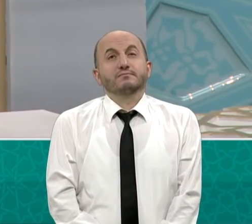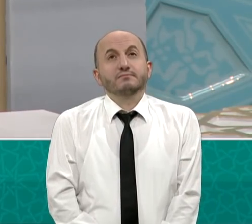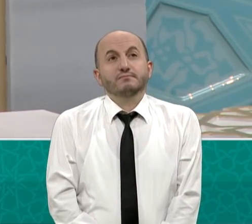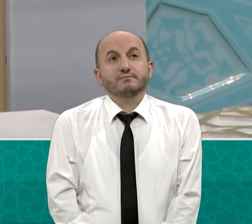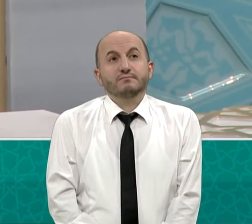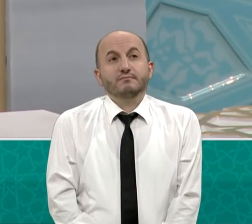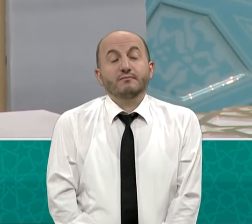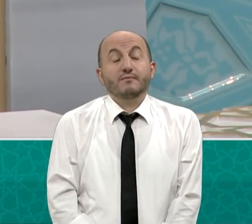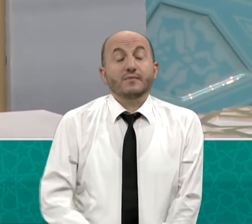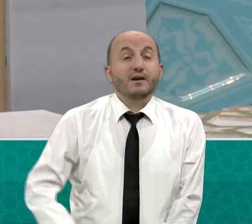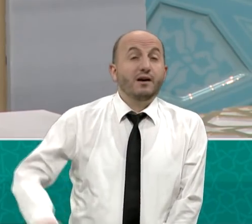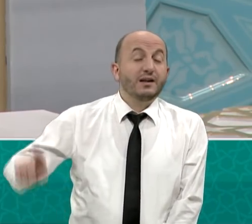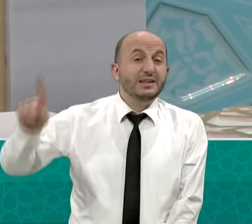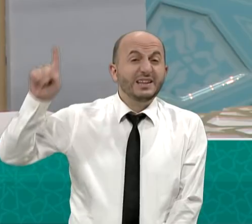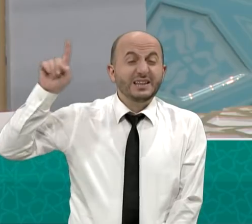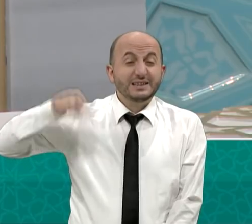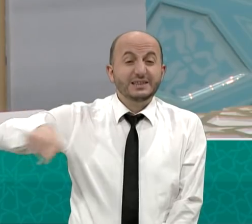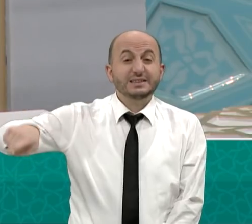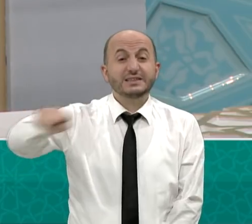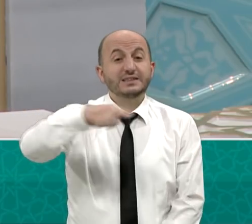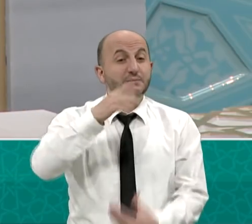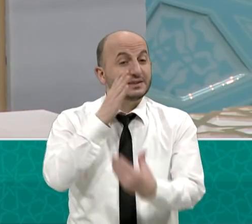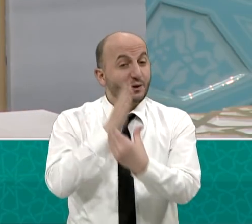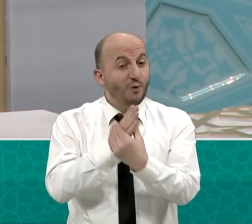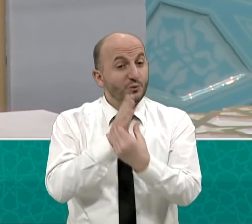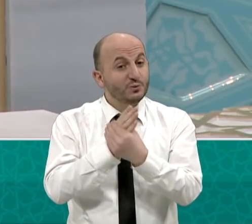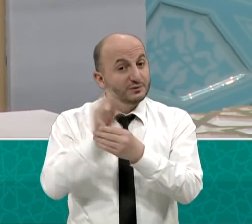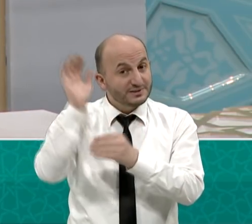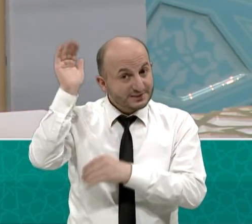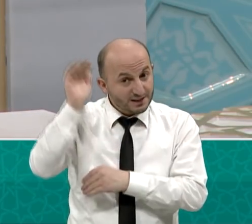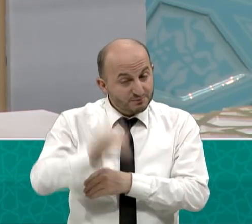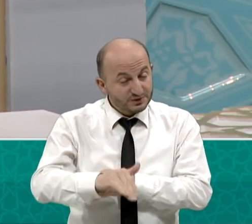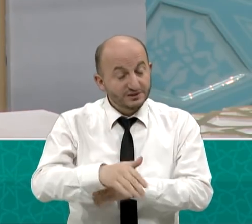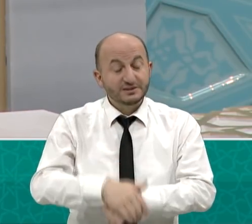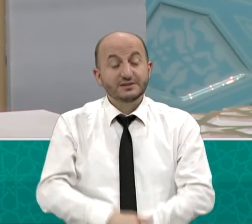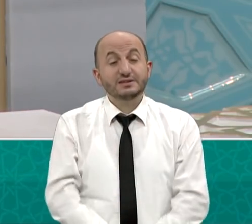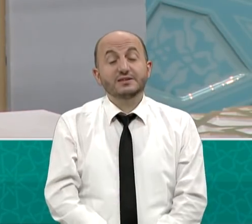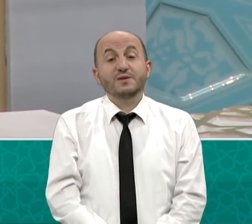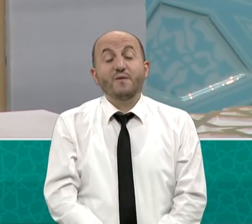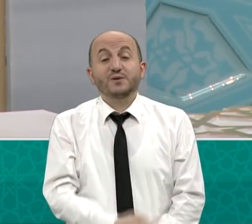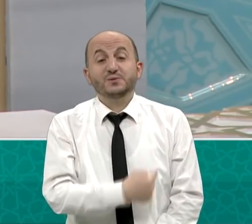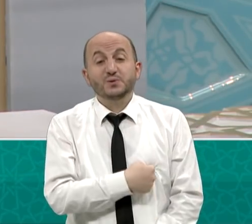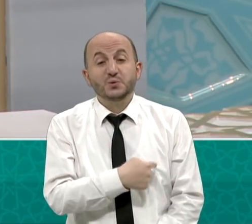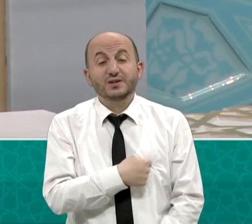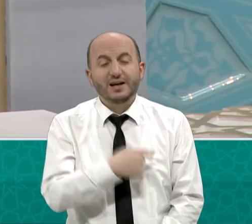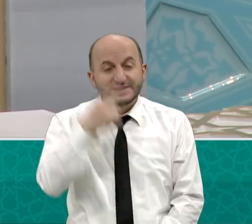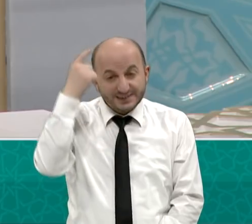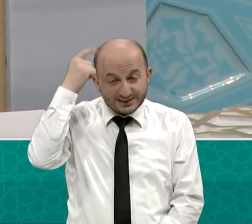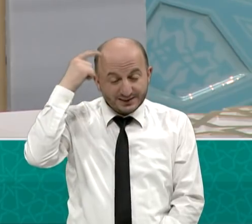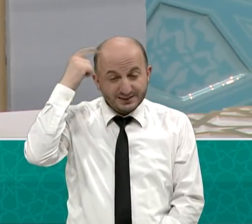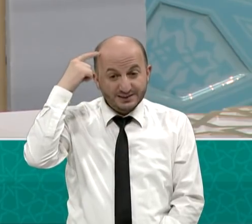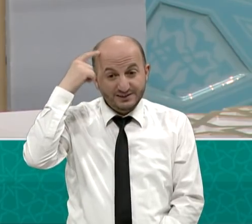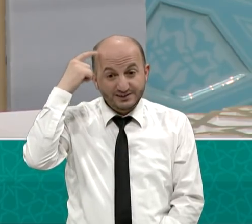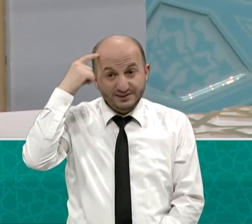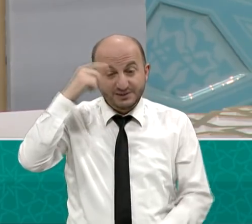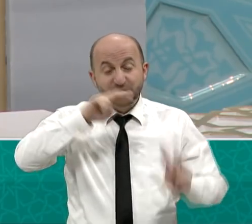رَبِّكُمْ Rabbinizden size bir öğüt gelmiştir. وَشِفَاءٌ لِمَا فِي الصُّدُورِ Gönüllere, zihinlere,